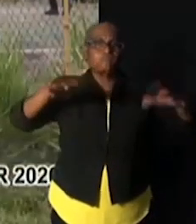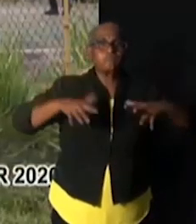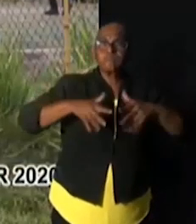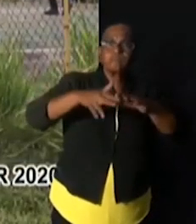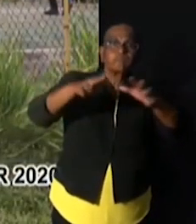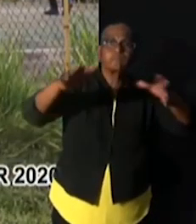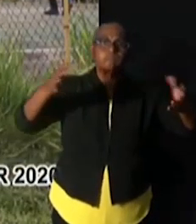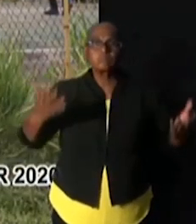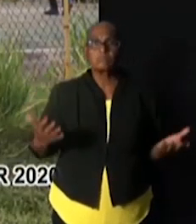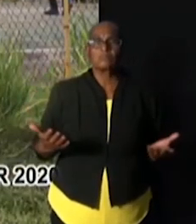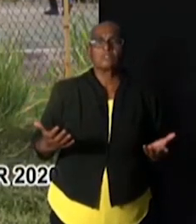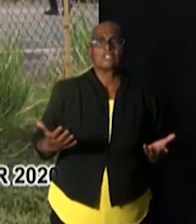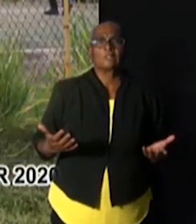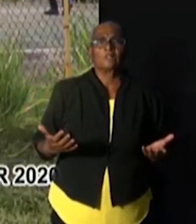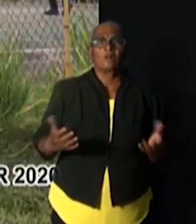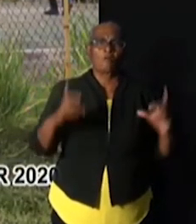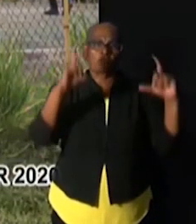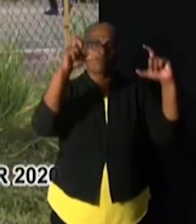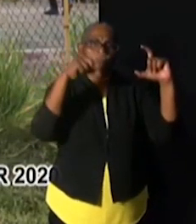ik bedoel,